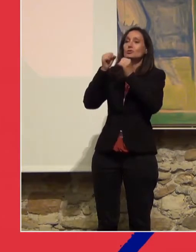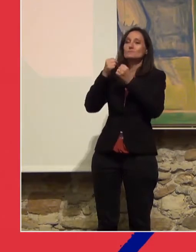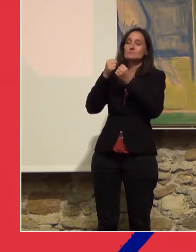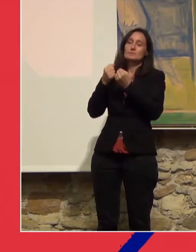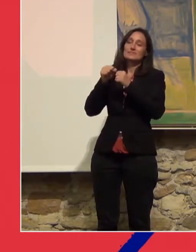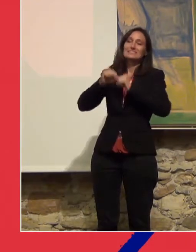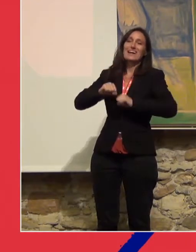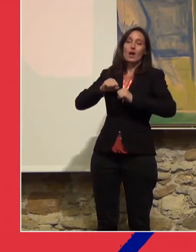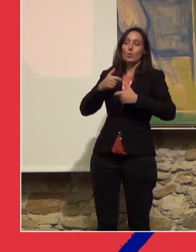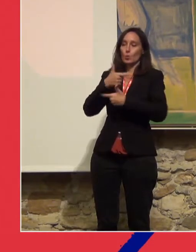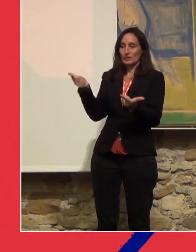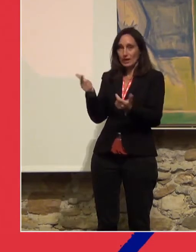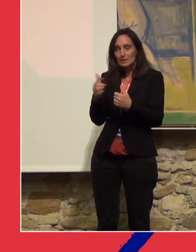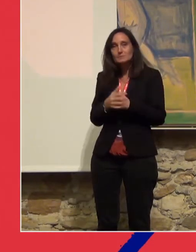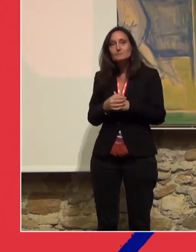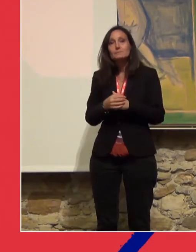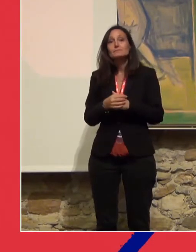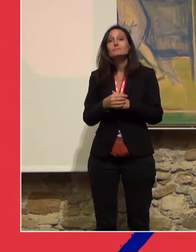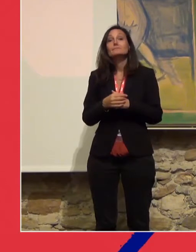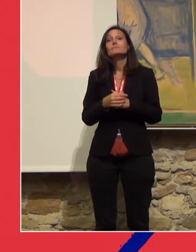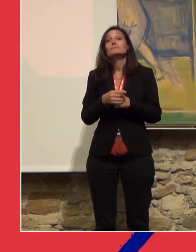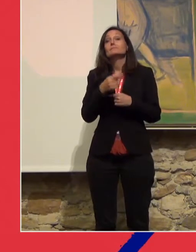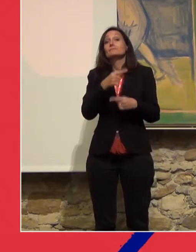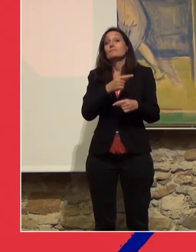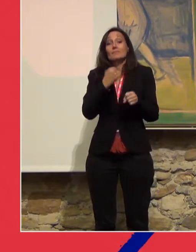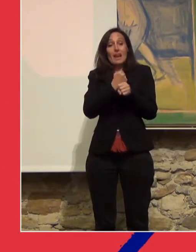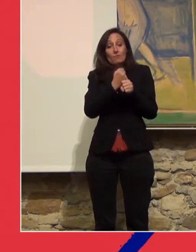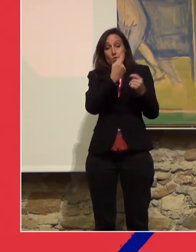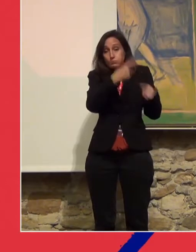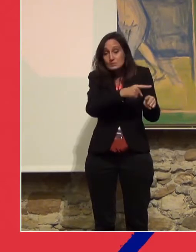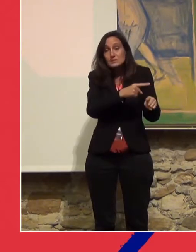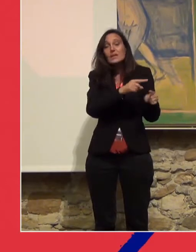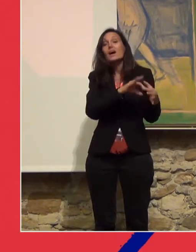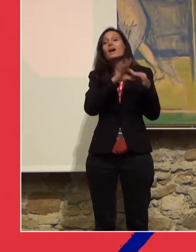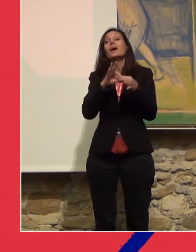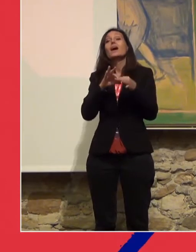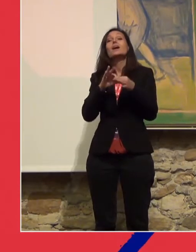è un'esperienza di tutti i giorni, un clima di fiducia che